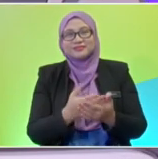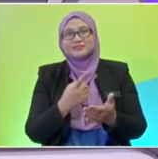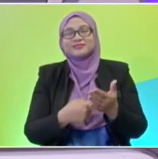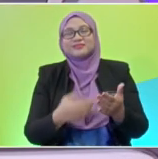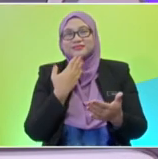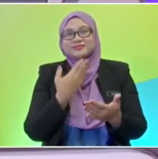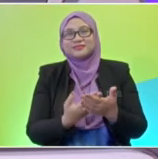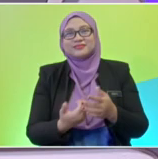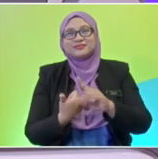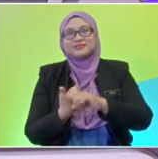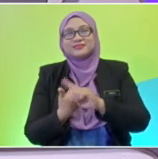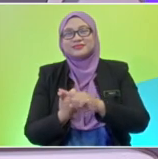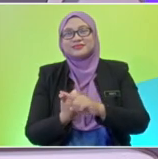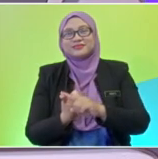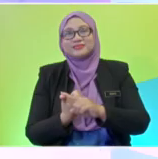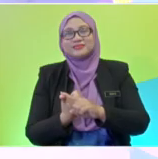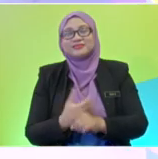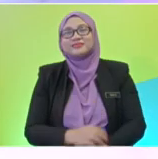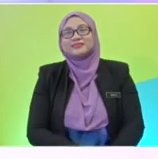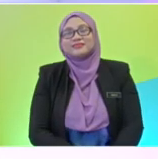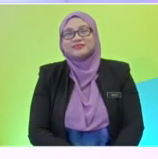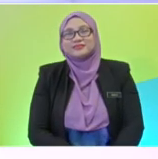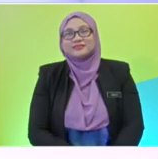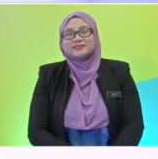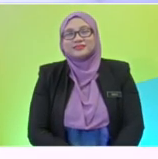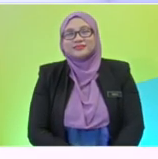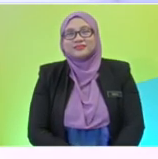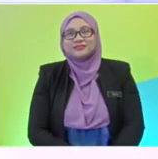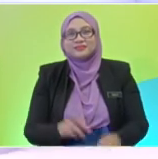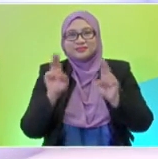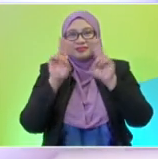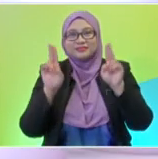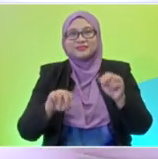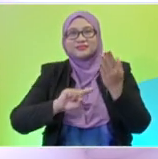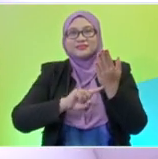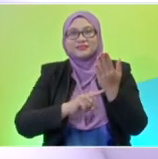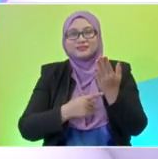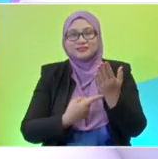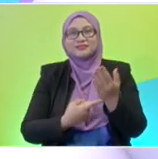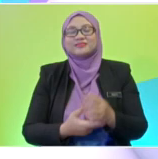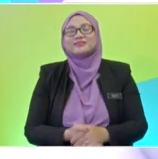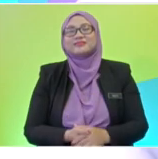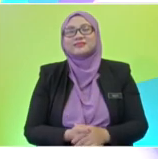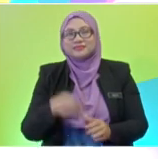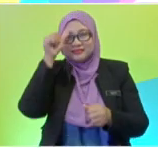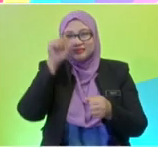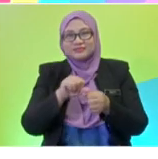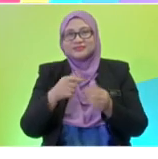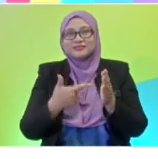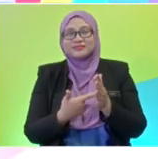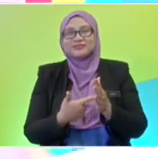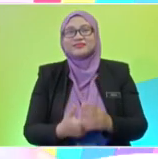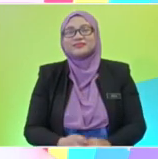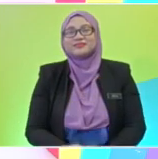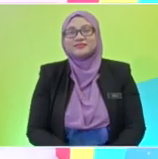pertama siapapun yang jawab Oke kita tanya balik uji uji balik masih ingat lagi kita imbas kembali